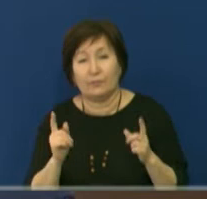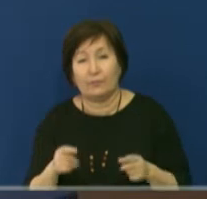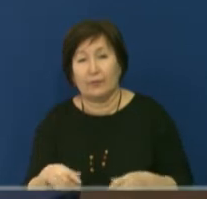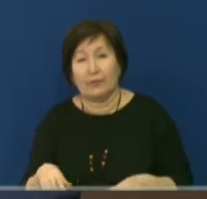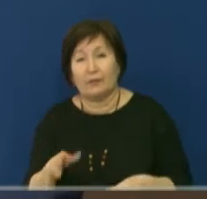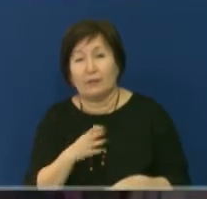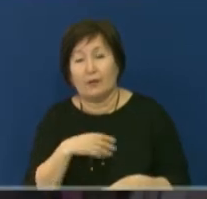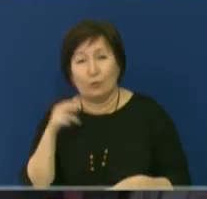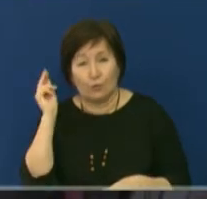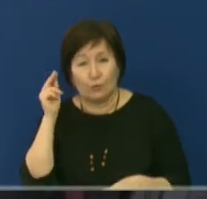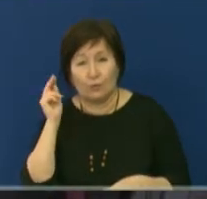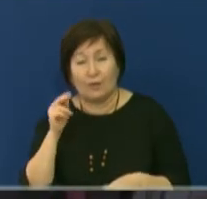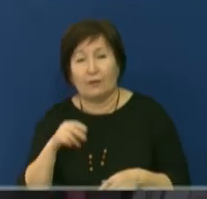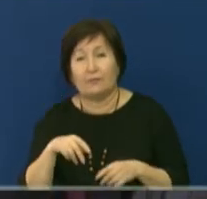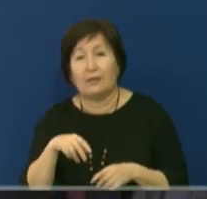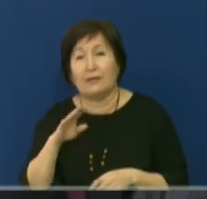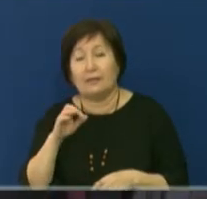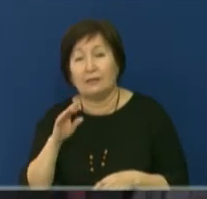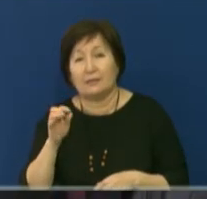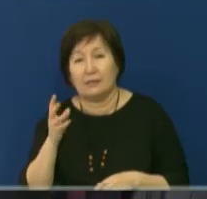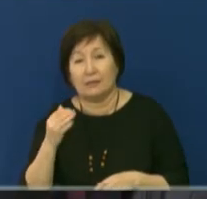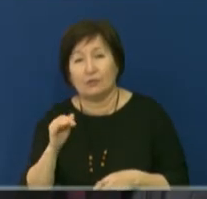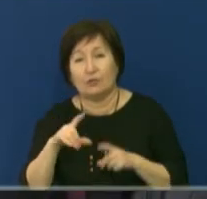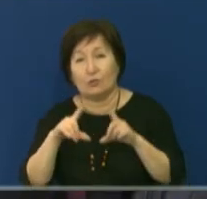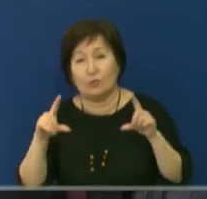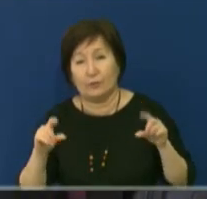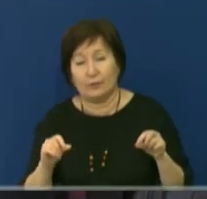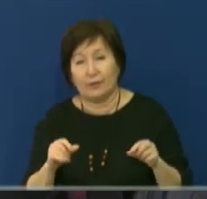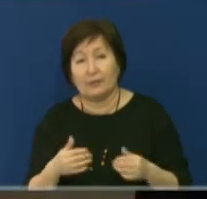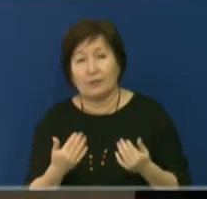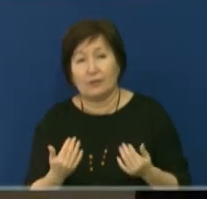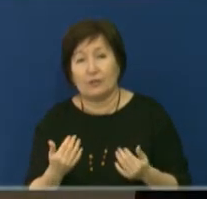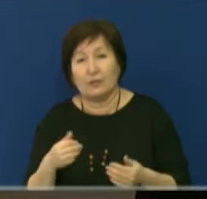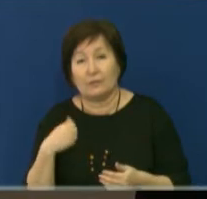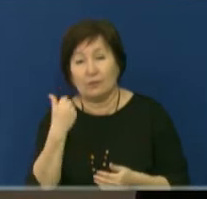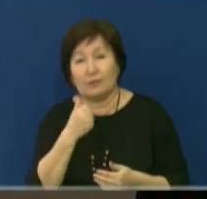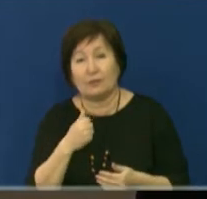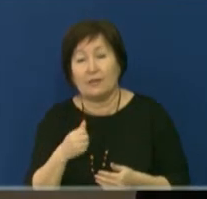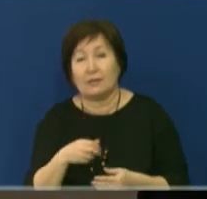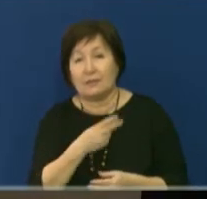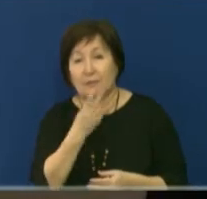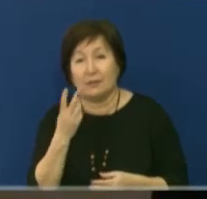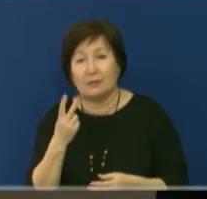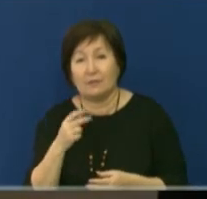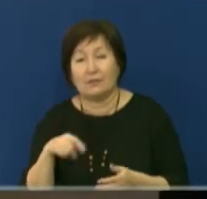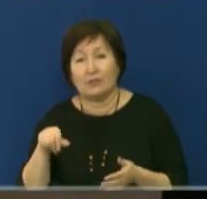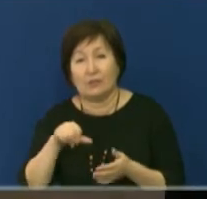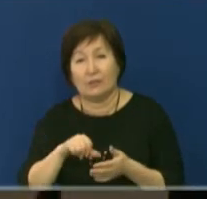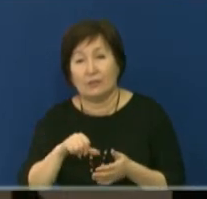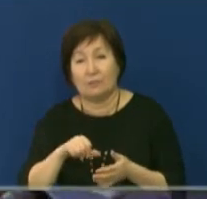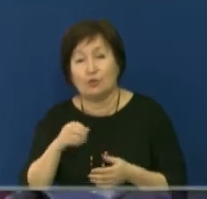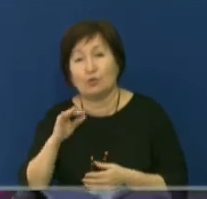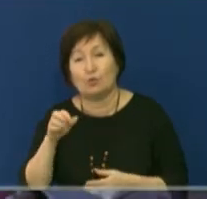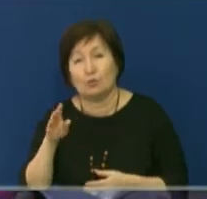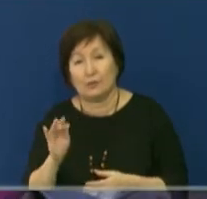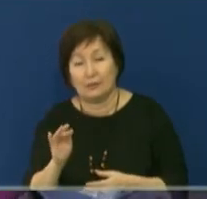школе очень интересно. На данный момент материал участников рассматривается членами жюри. На основании этого голосования выявят